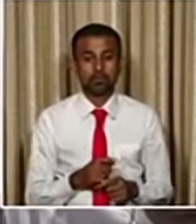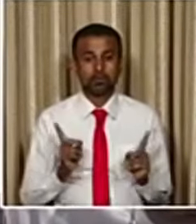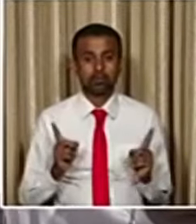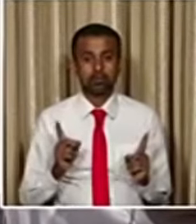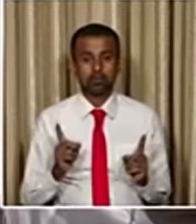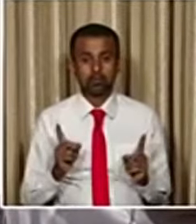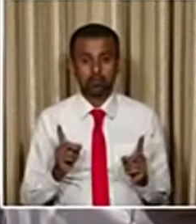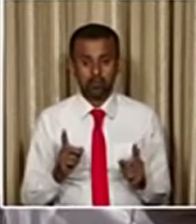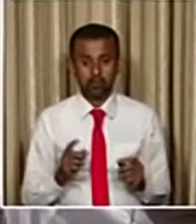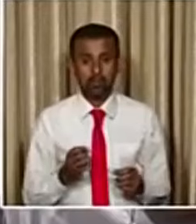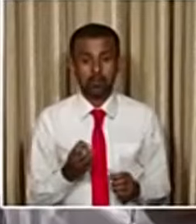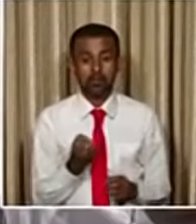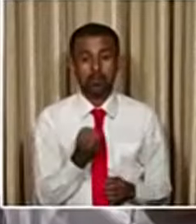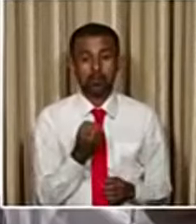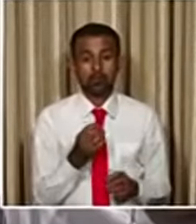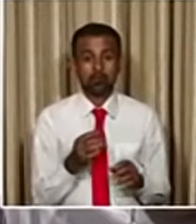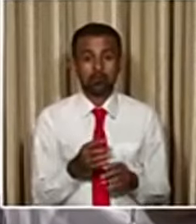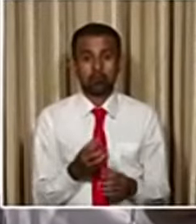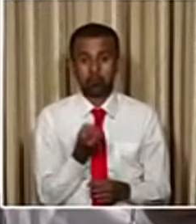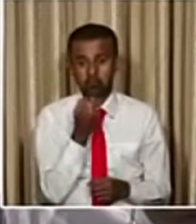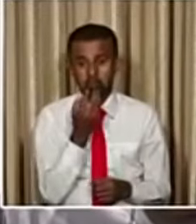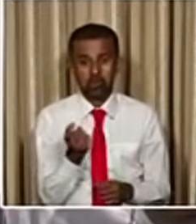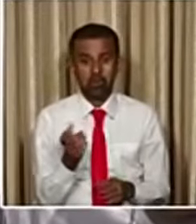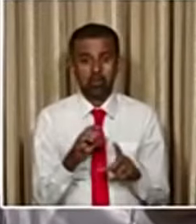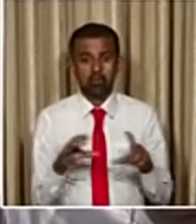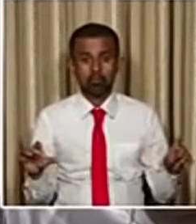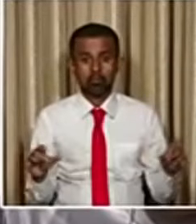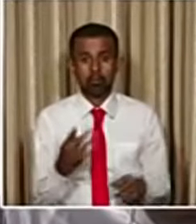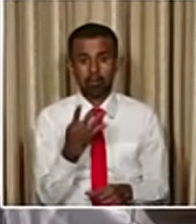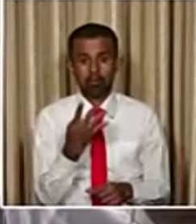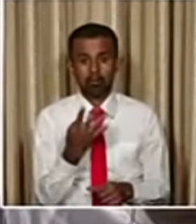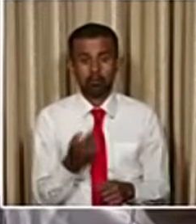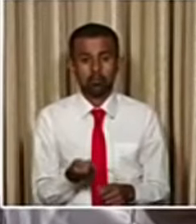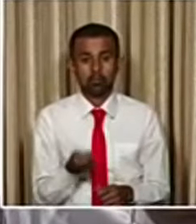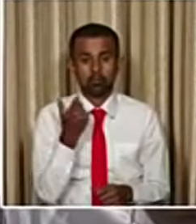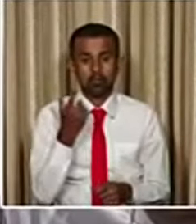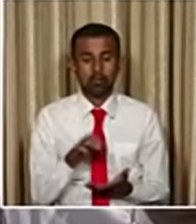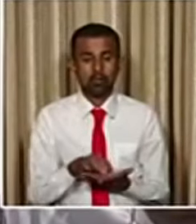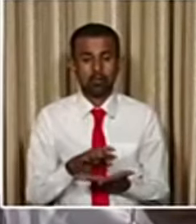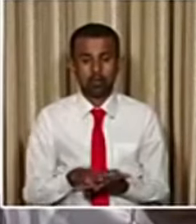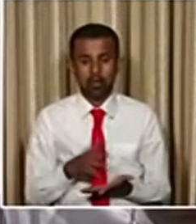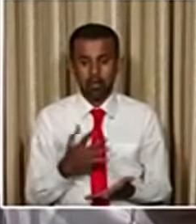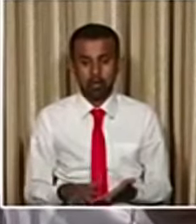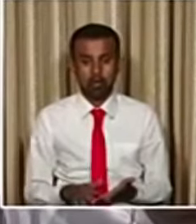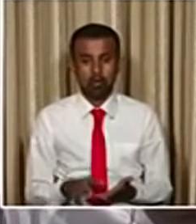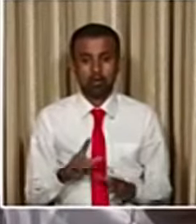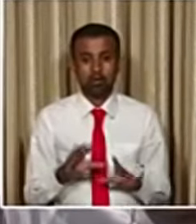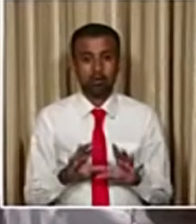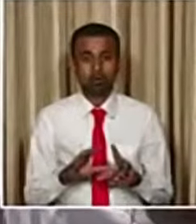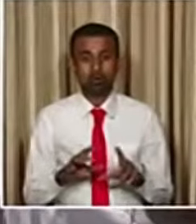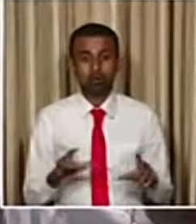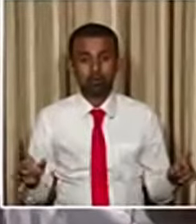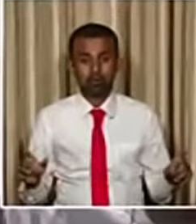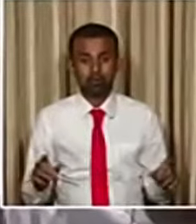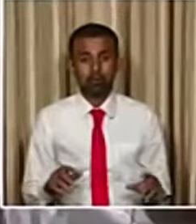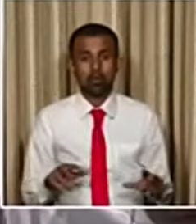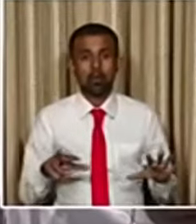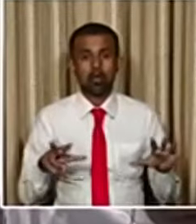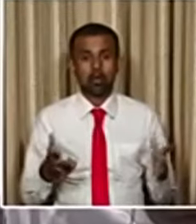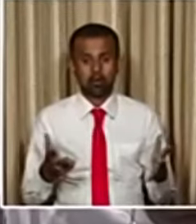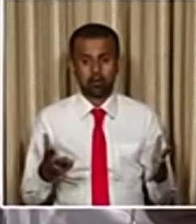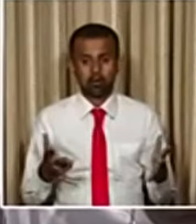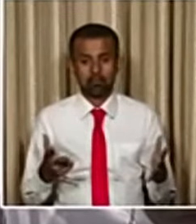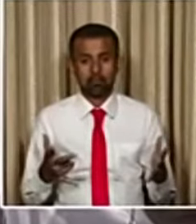එකේ බැඩ්මින්ටන් කෝට් හතරක් තියෙනවා ඔබතුමාත් ක්‍රීඩකේ. දැන් ඊයේ පෙරේදා මේක මිල වැඩි කිරීම තීන්දුව කරලා එක කෝට් එකක් වෙනවා රුපියල්